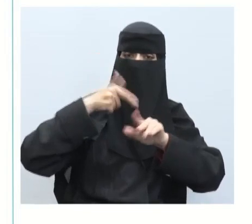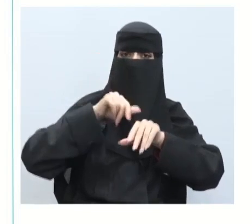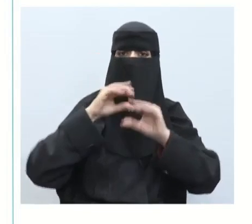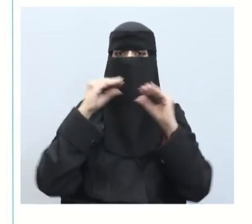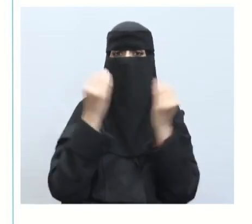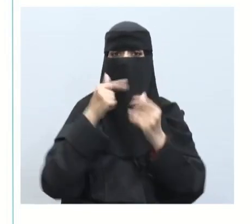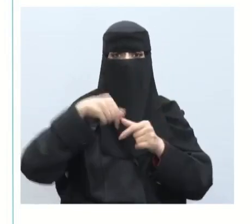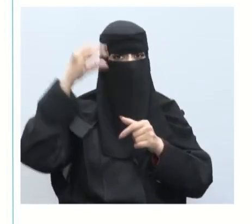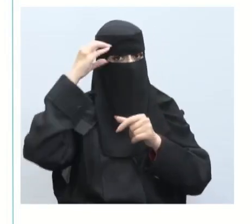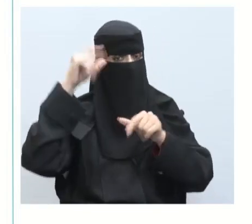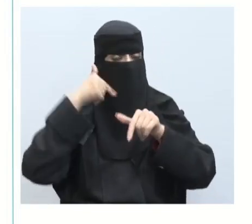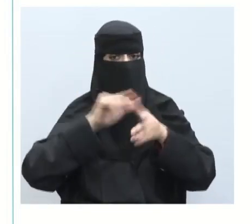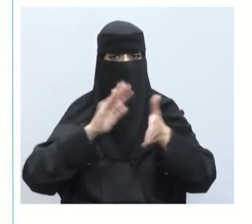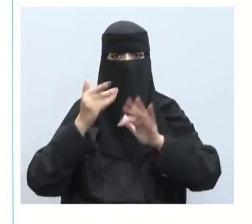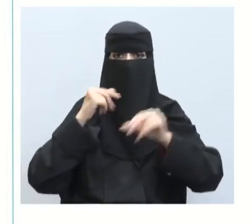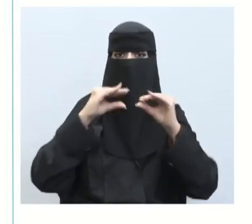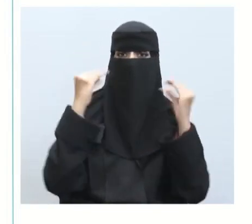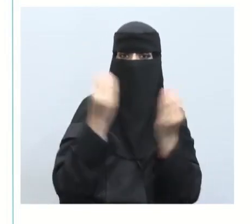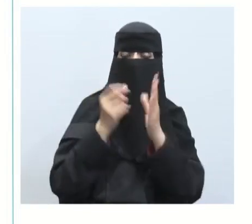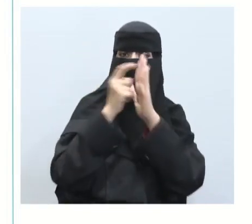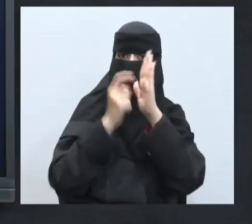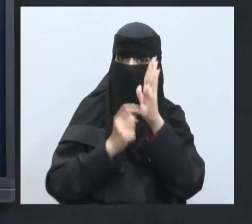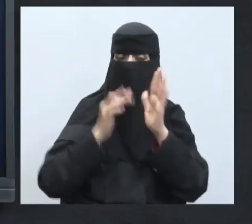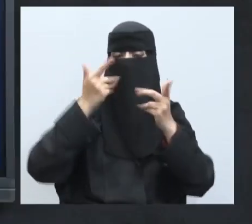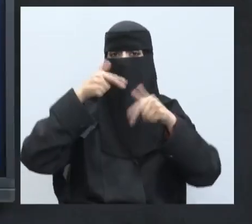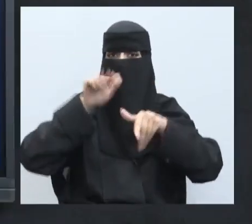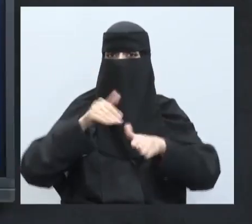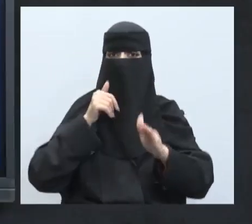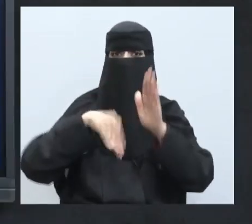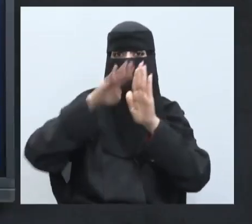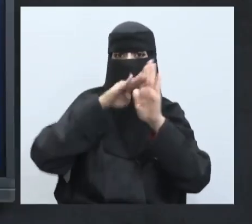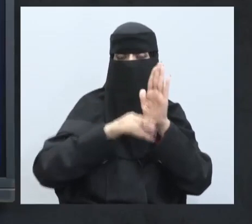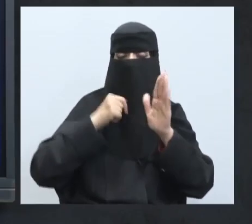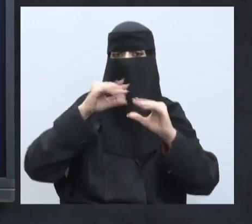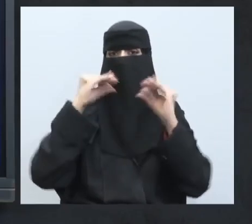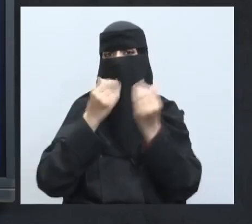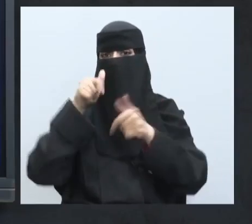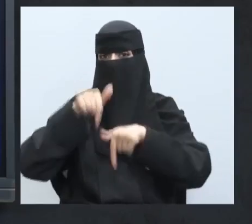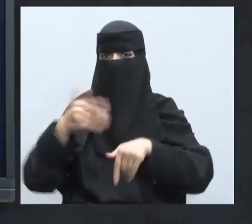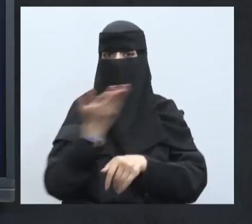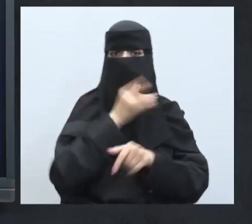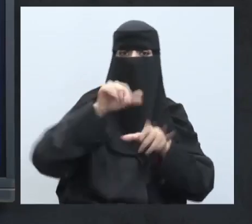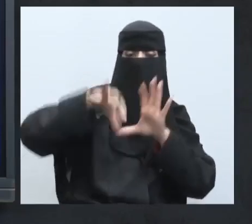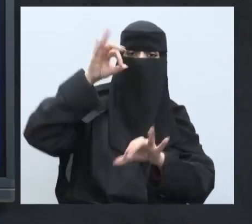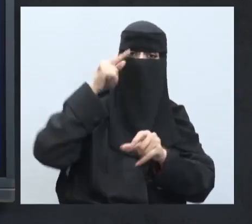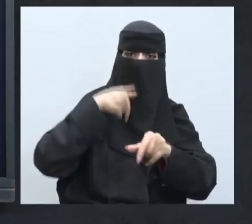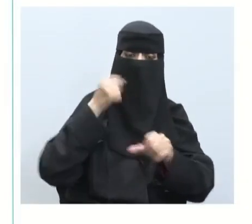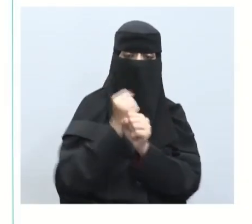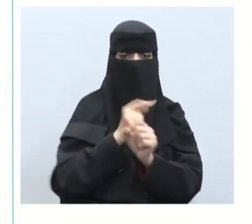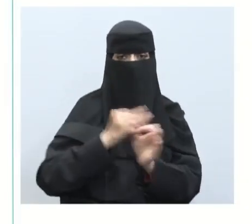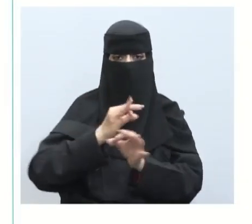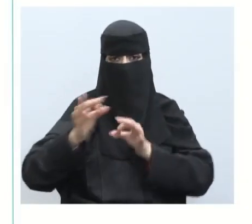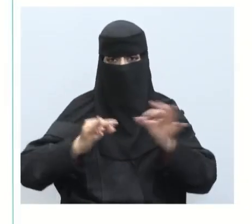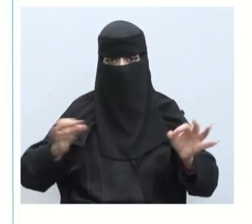الاداره العلميه او التنظيميه وبالتالي منهج الاداره الذي تنهجه سيؤثر في اختيار او تطبيق